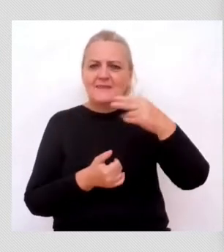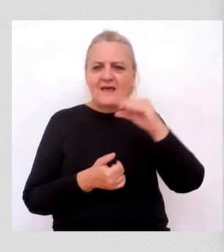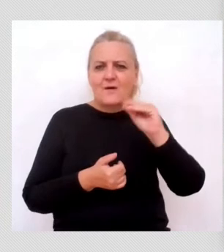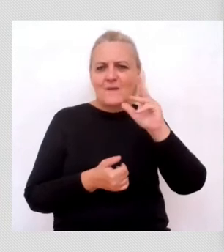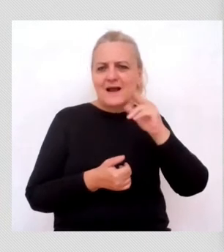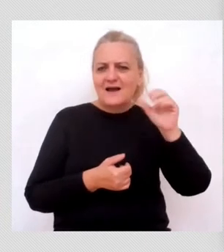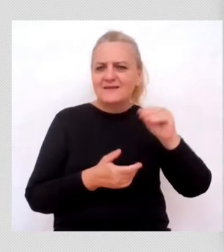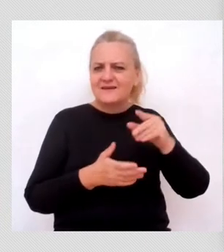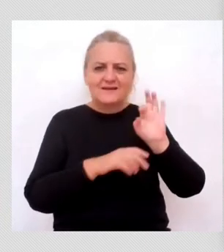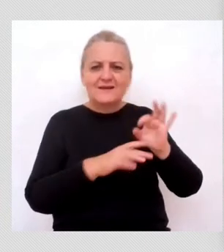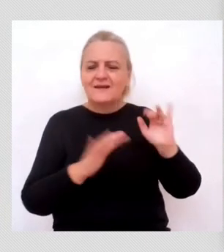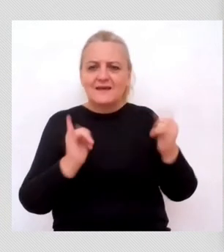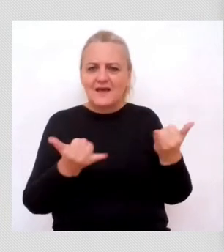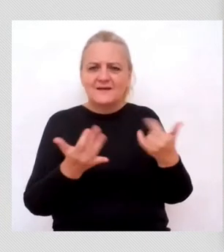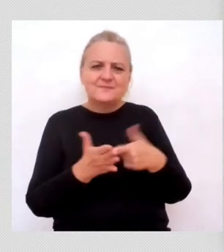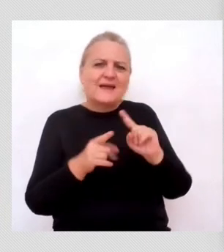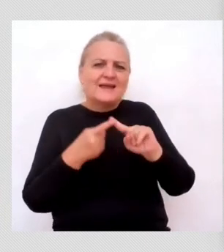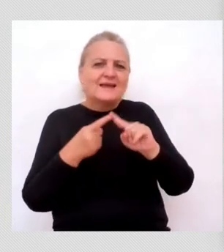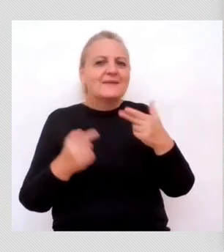zbyt